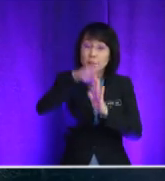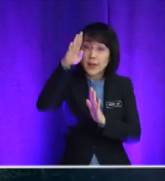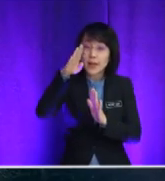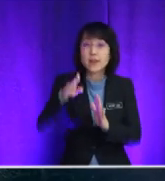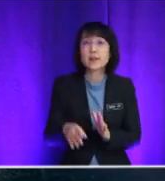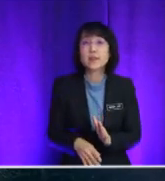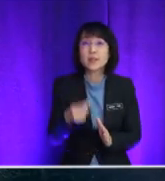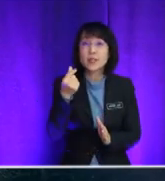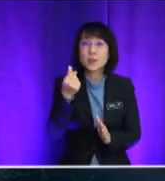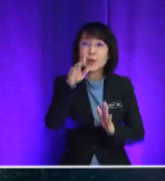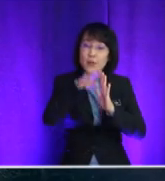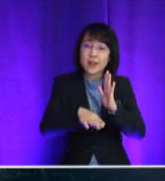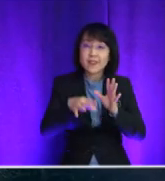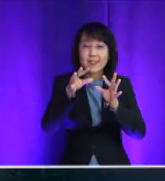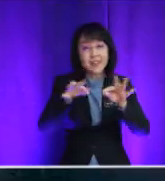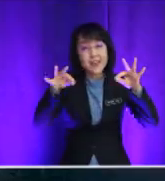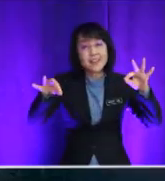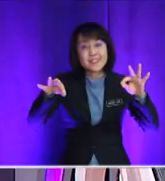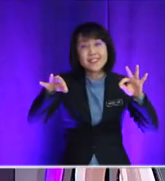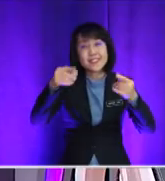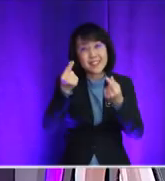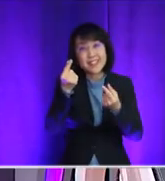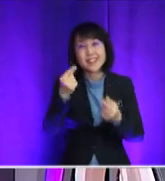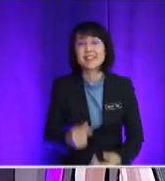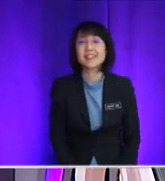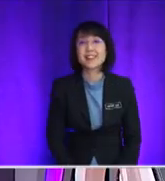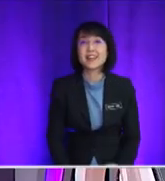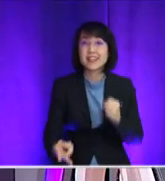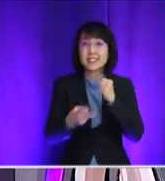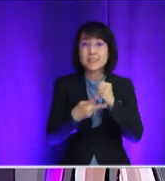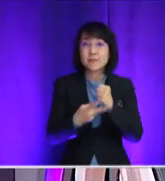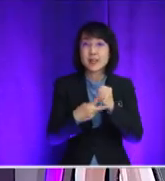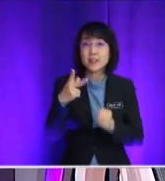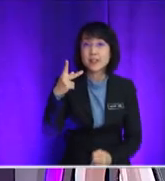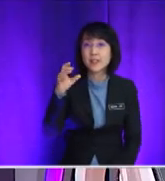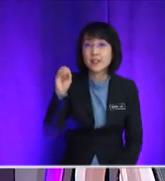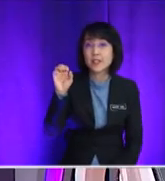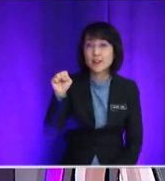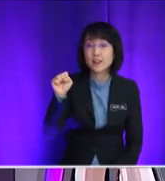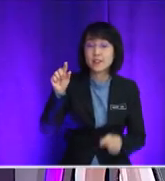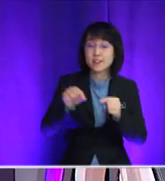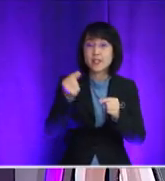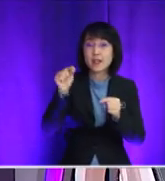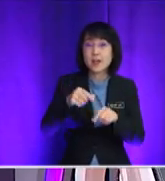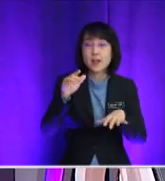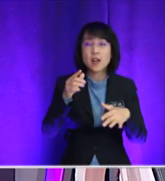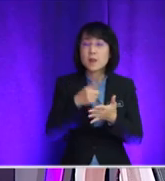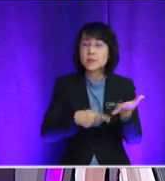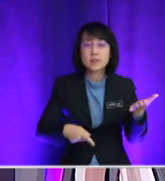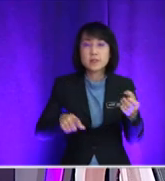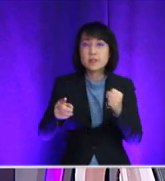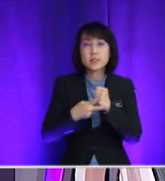keuangan kita kemudian jimat kan kos jahitan Oke Kenapa jahitan